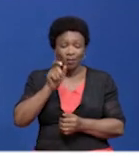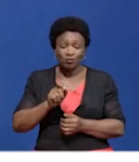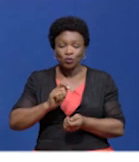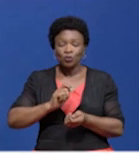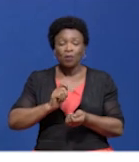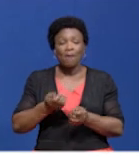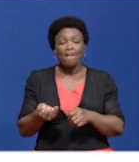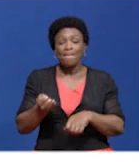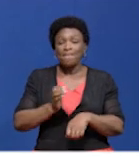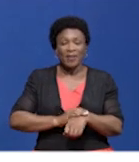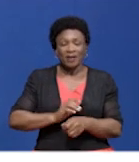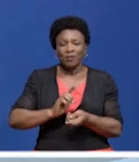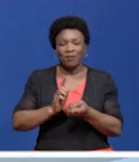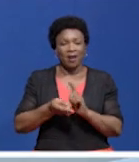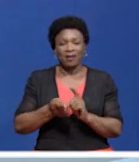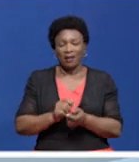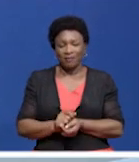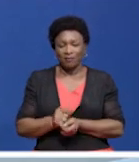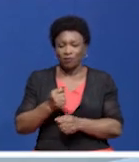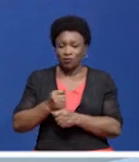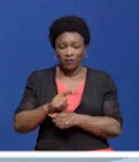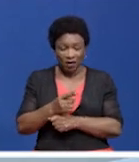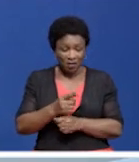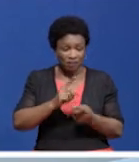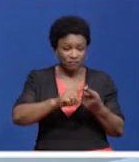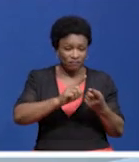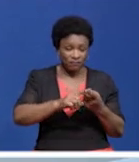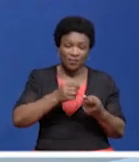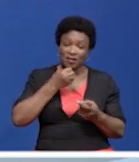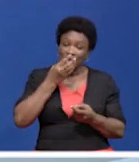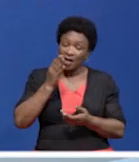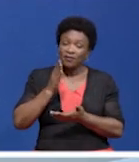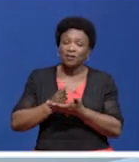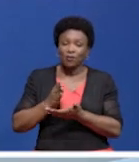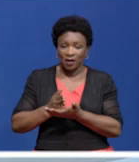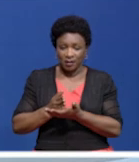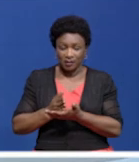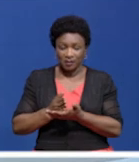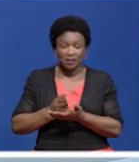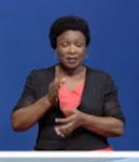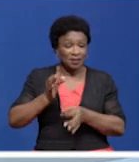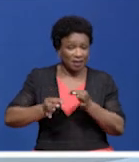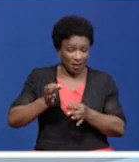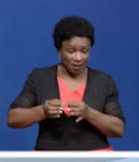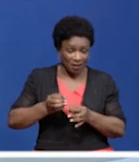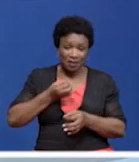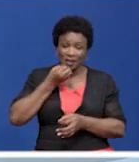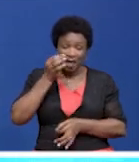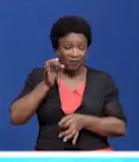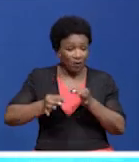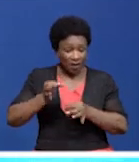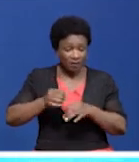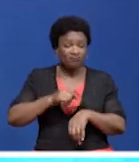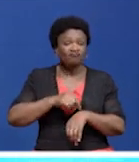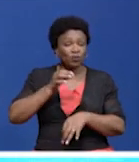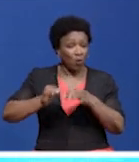mbala sasa tanya nini king na sw lako namba moja kuni kuwo na taarifa za kweli taarifa sahih na kwa wakati